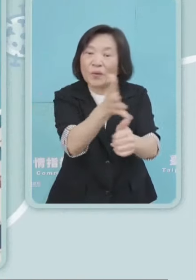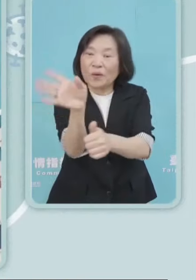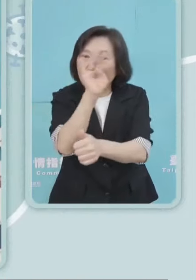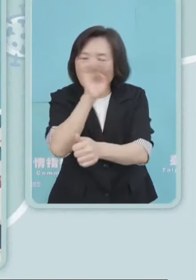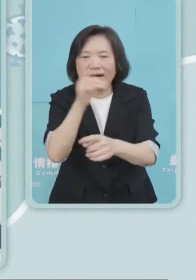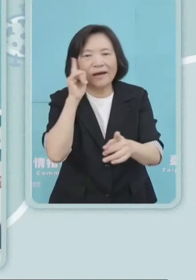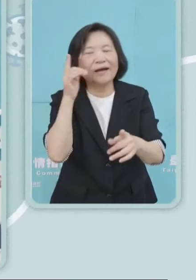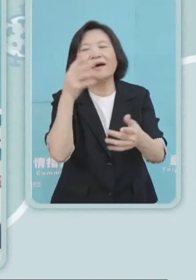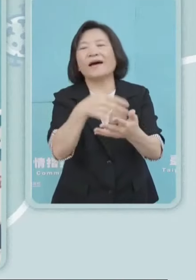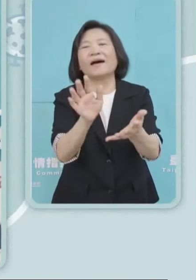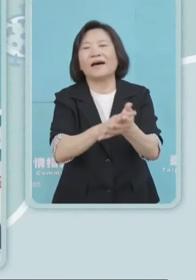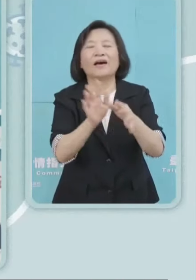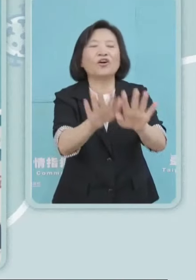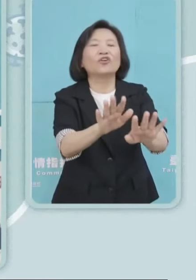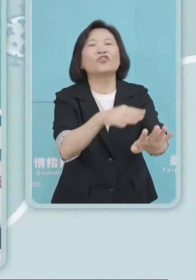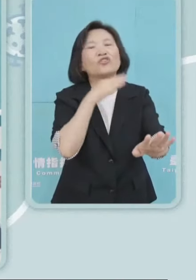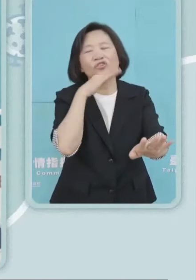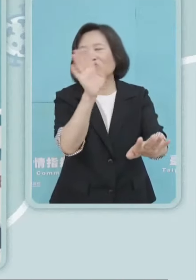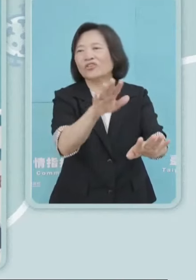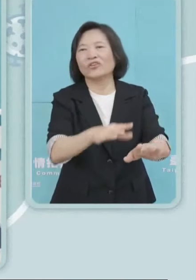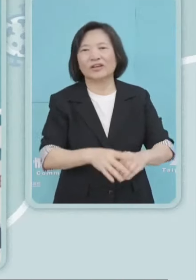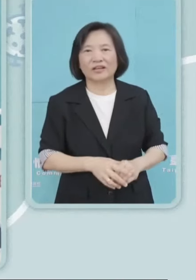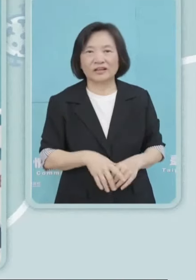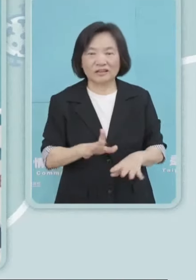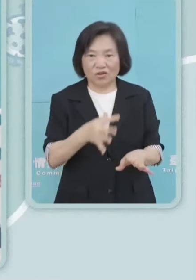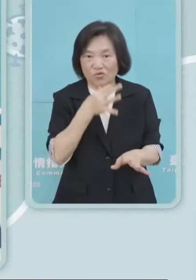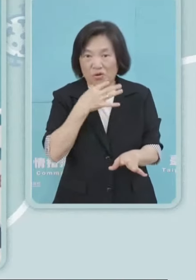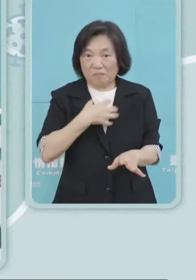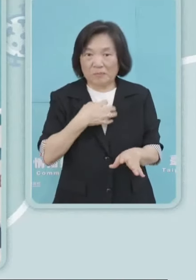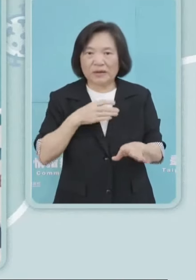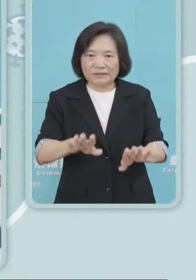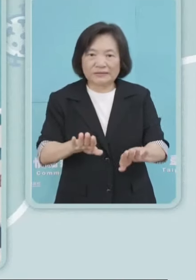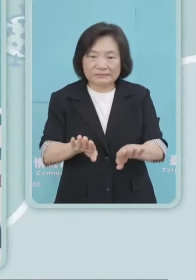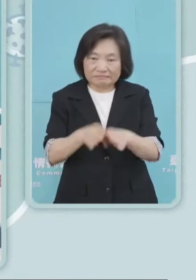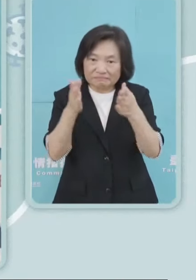正看看就好，放在方便的。这个比较危险的哦，今